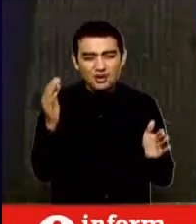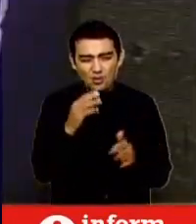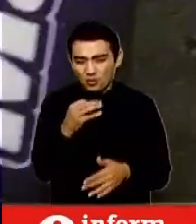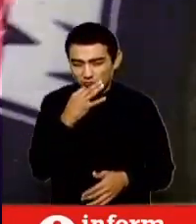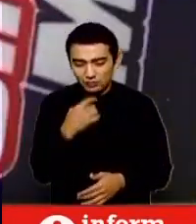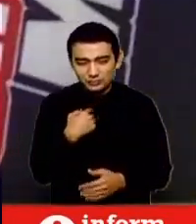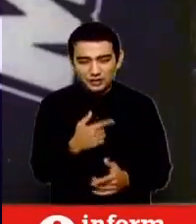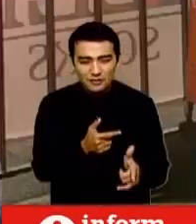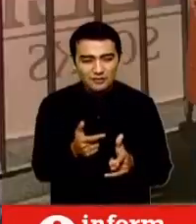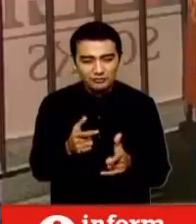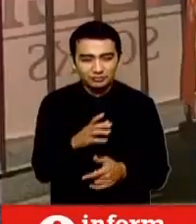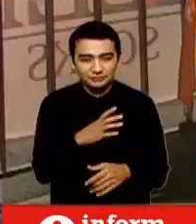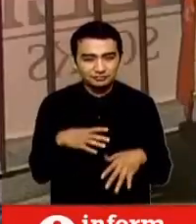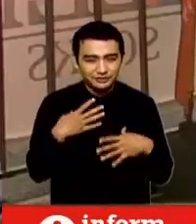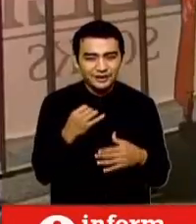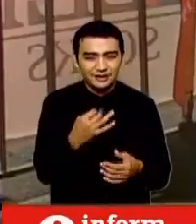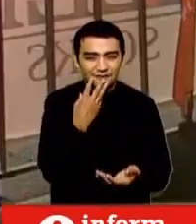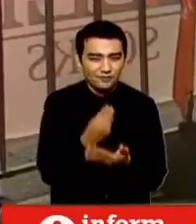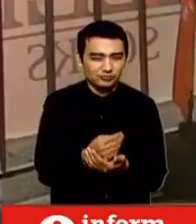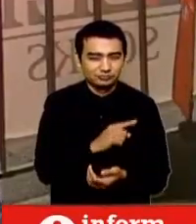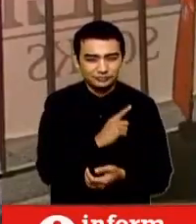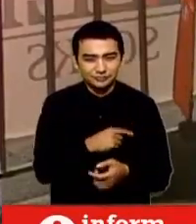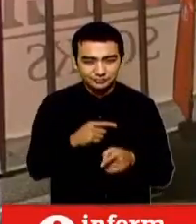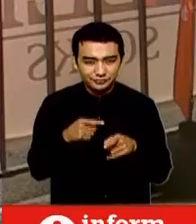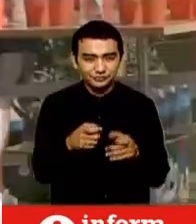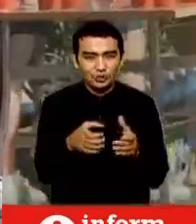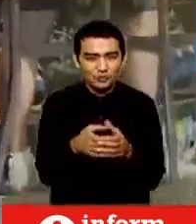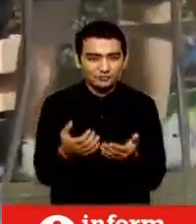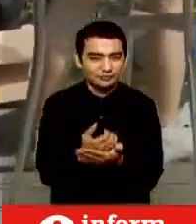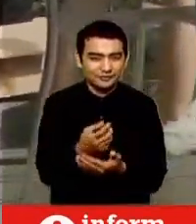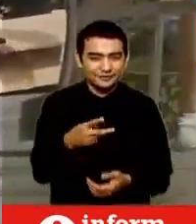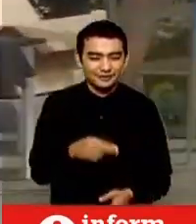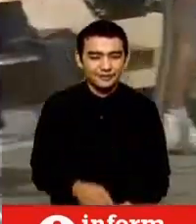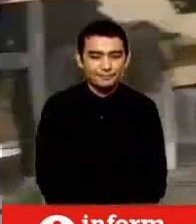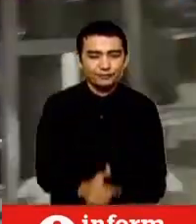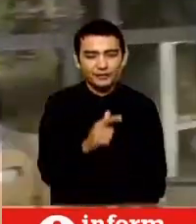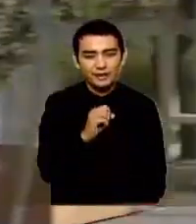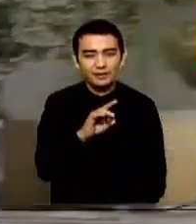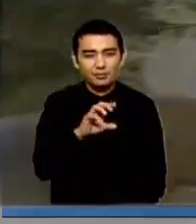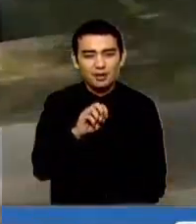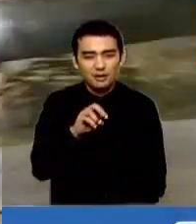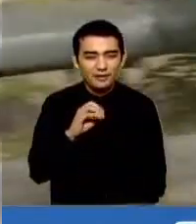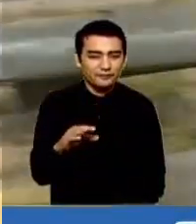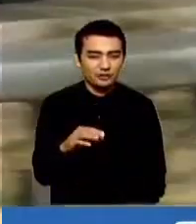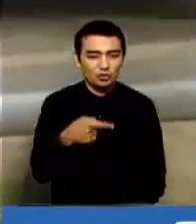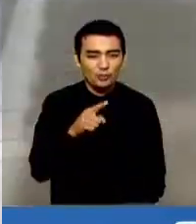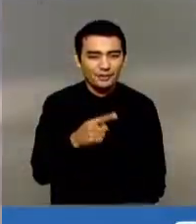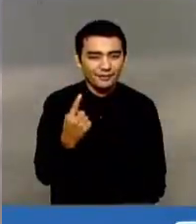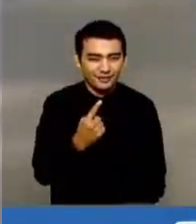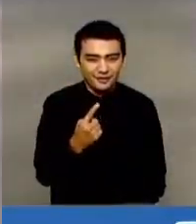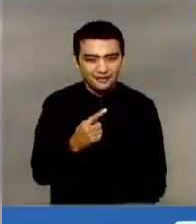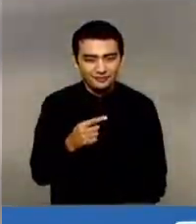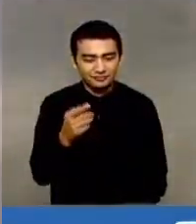и сегодня каждый бежала на своем максимум чтобы подвести свою команду Гербалайф бренд номер один в мире в категории